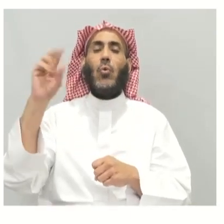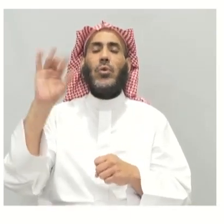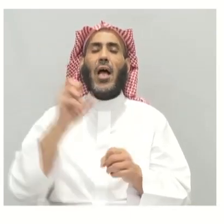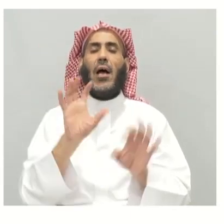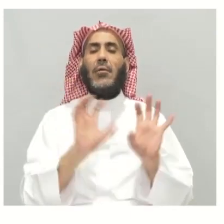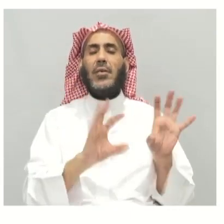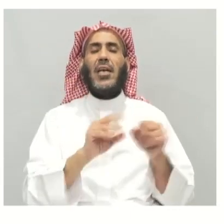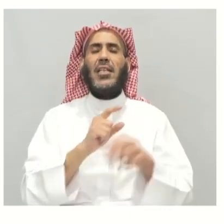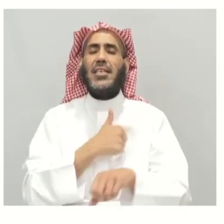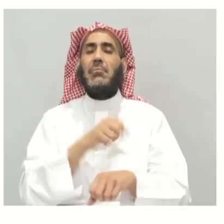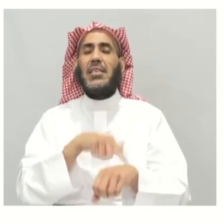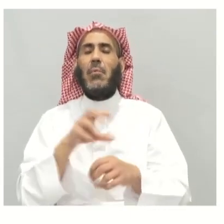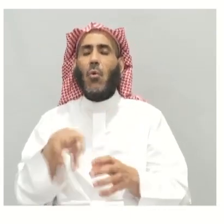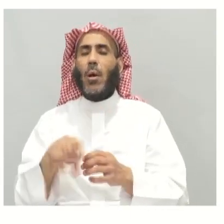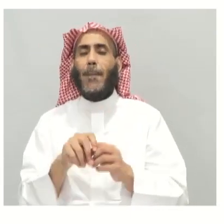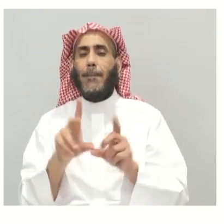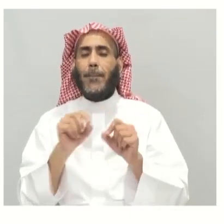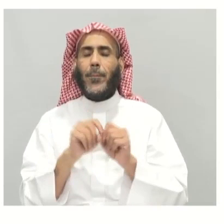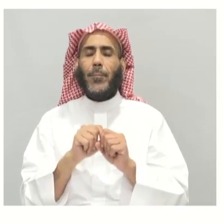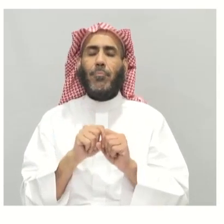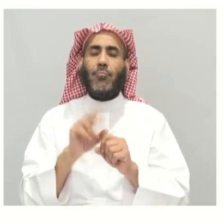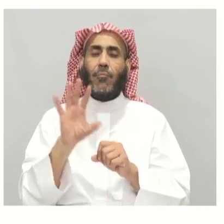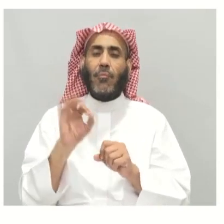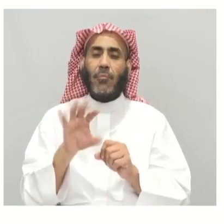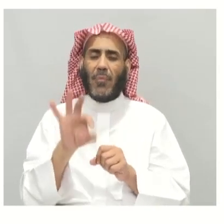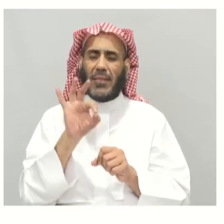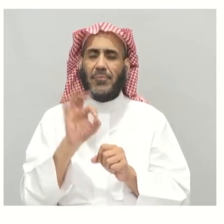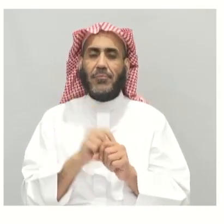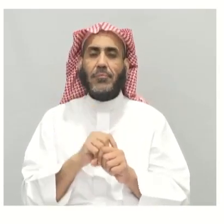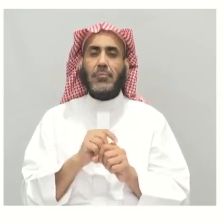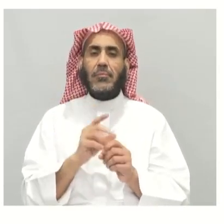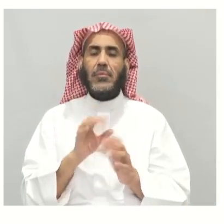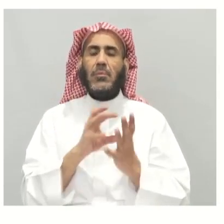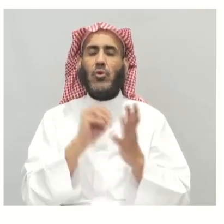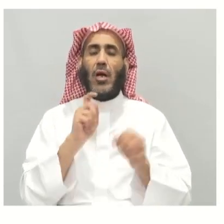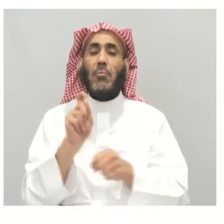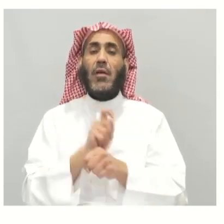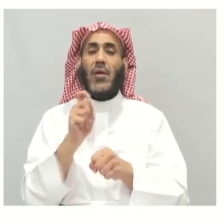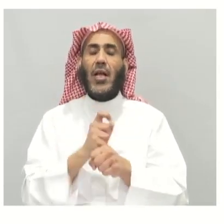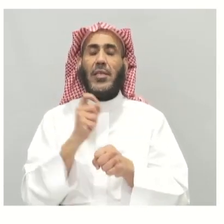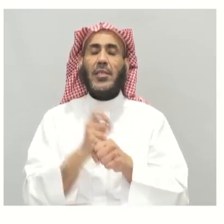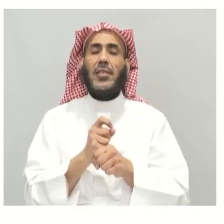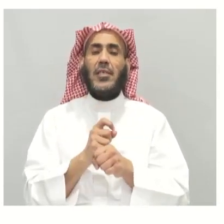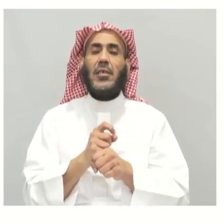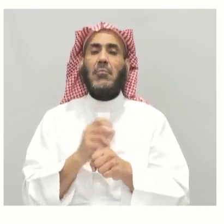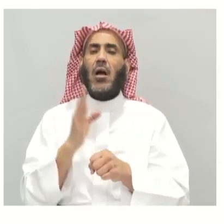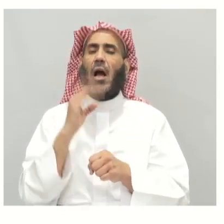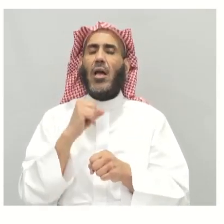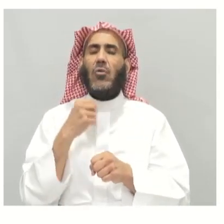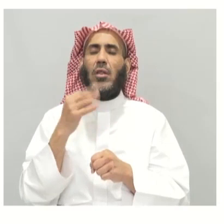حدد أسماء الزمان والمكان، أو نحدد أسماء الزمان والمكان المشتقة من أفعال غير